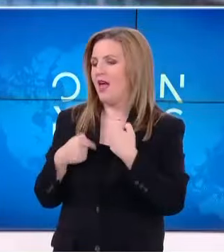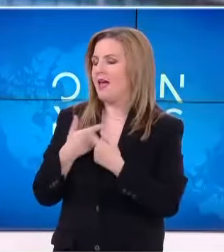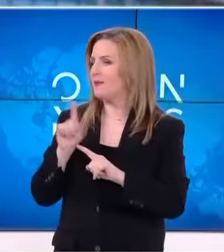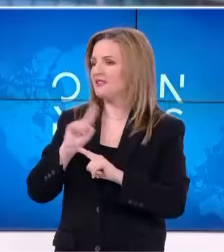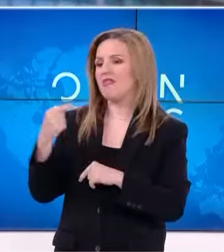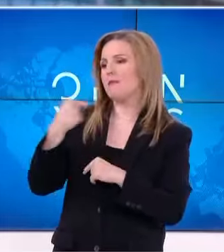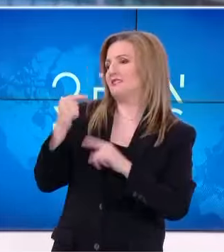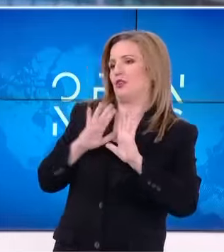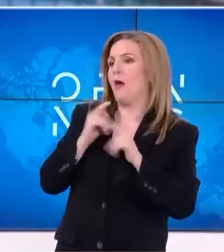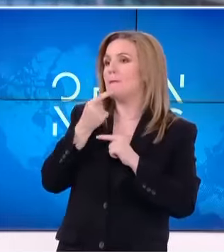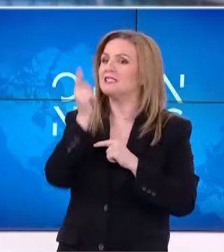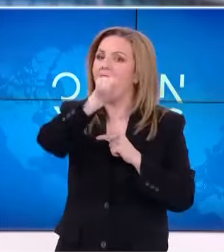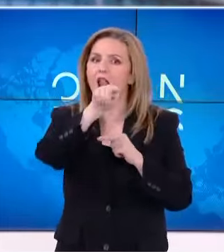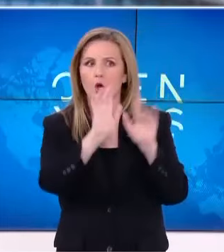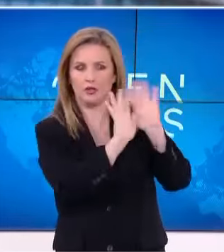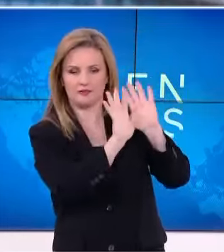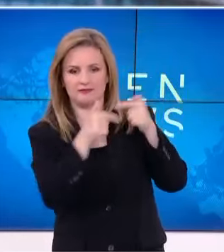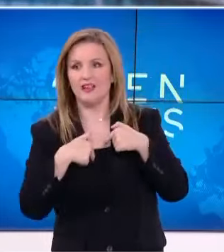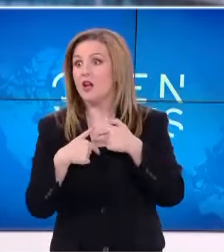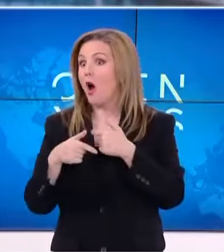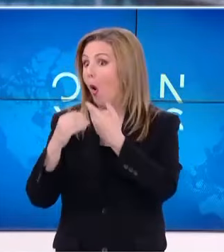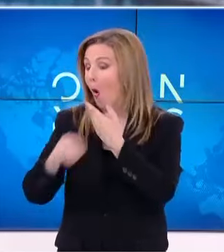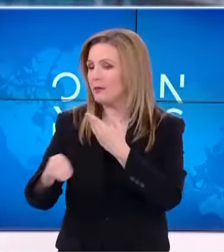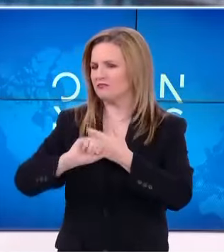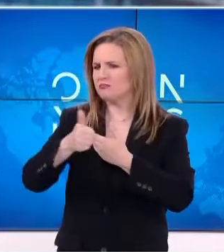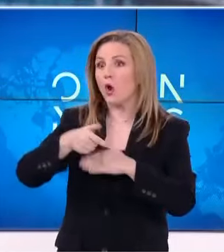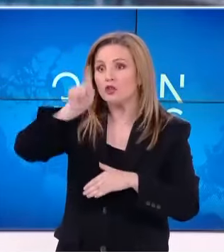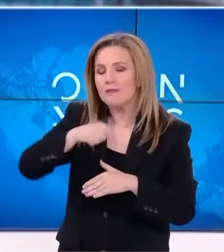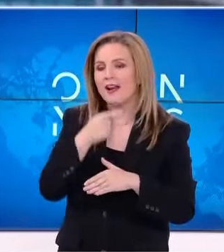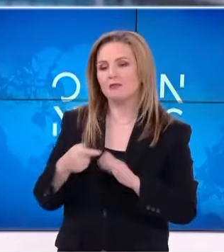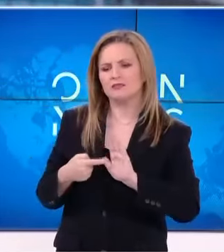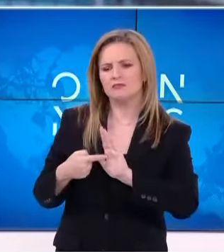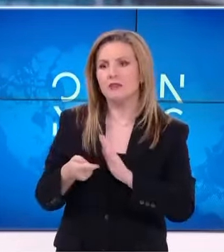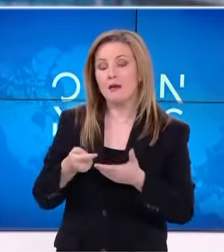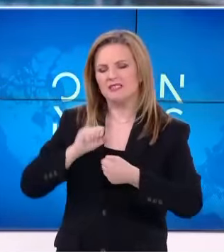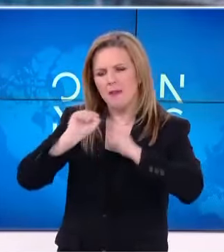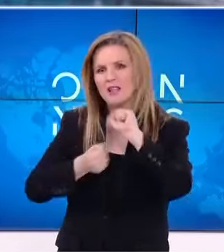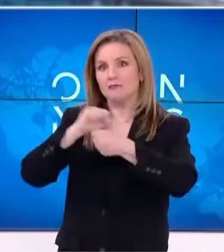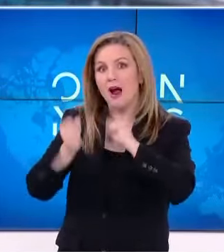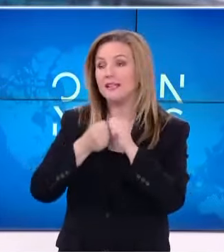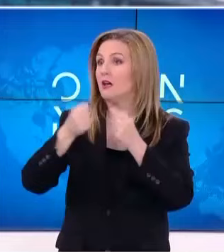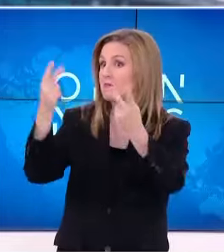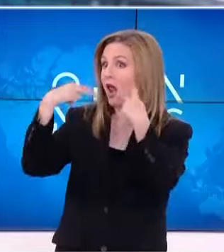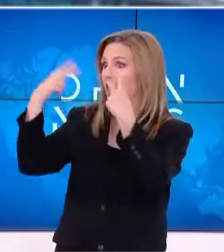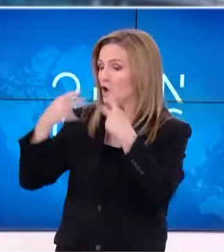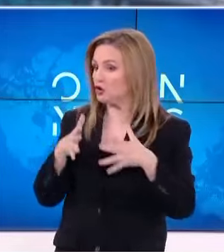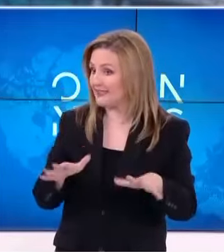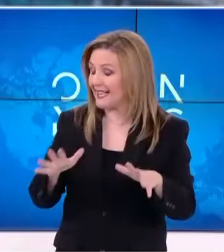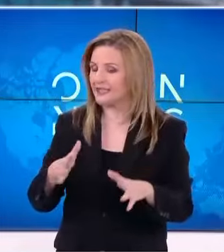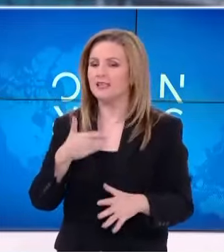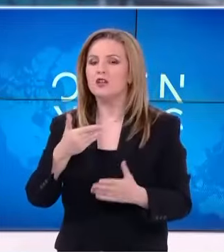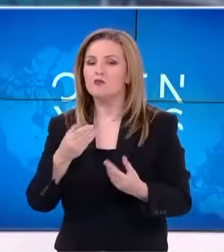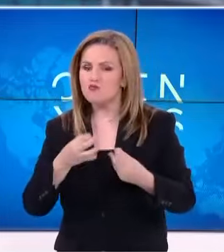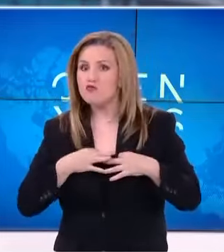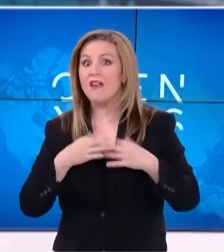open πείτε το αλλού στο open που από την πρώτη μέρα έχουμε δώσει και εμείς μάχη και αυτό το έχουν αναγνωρίσει και οι συγγενείς και μας έχουν